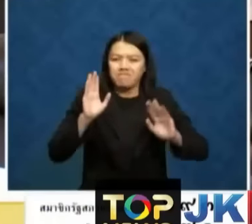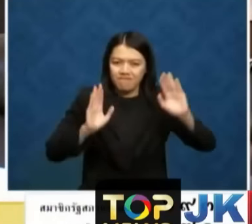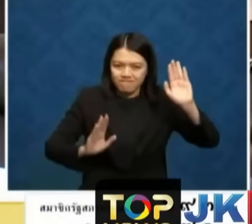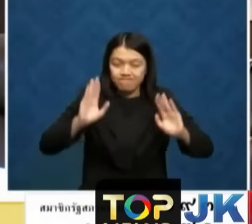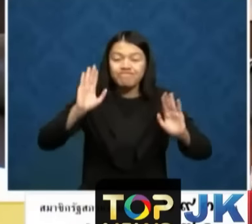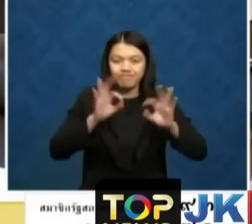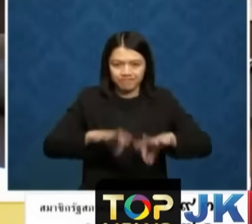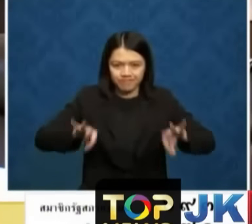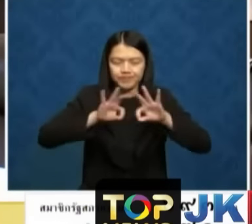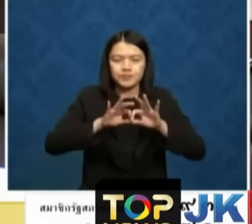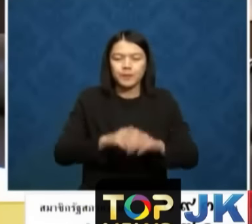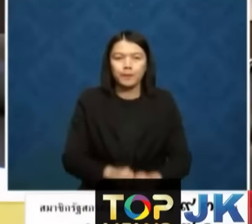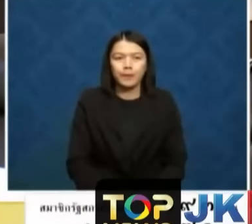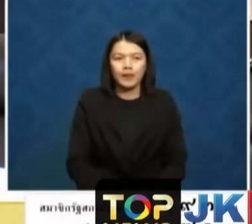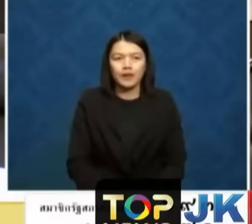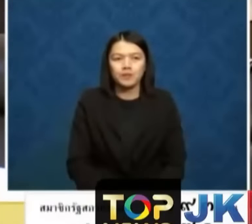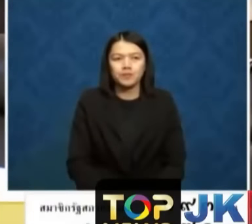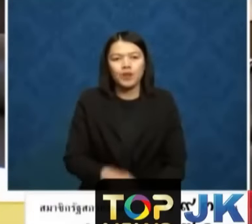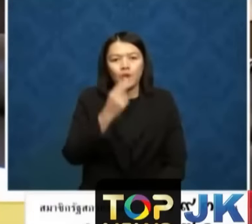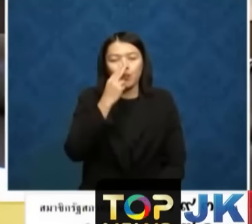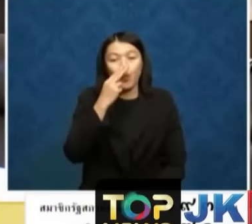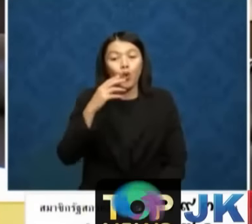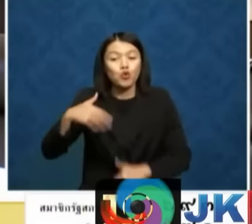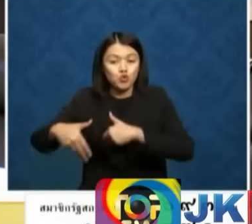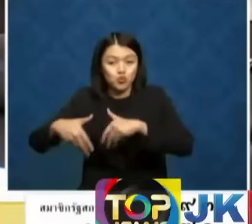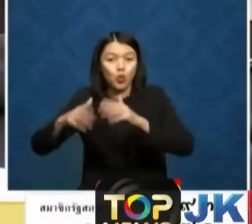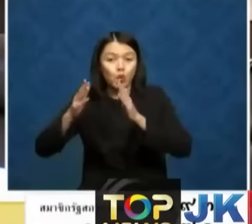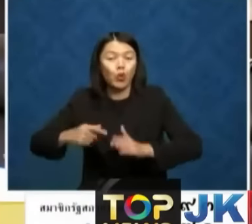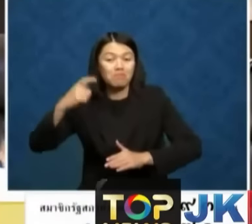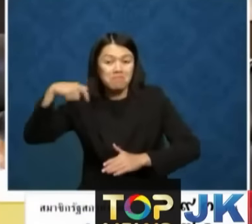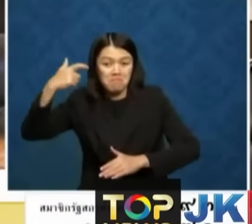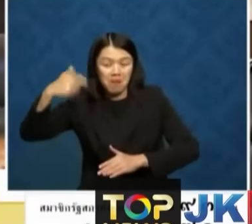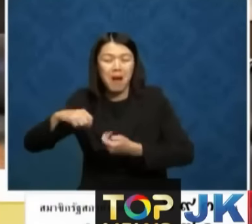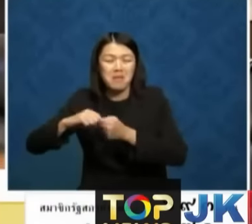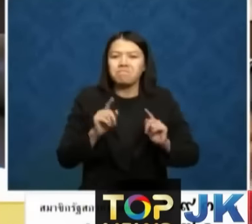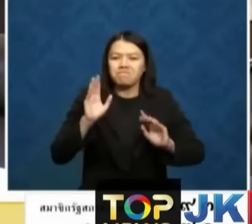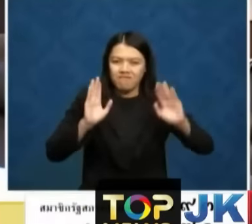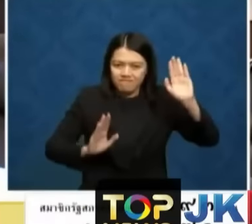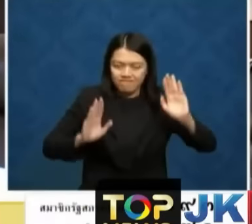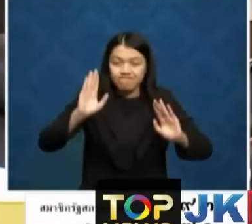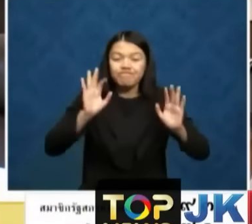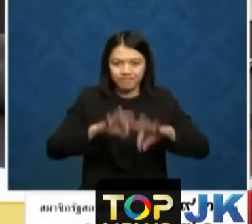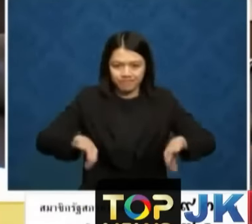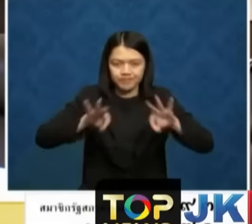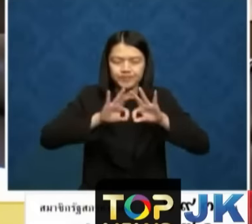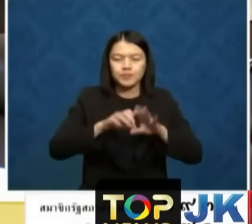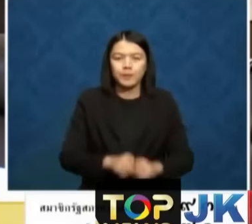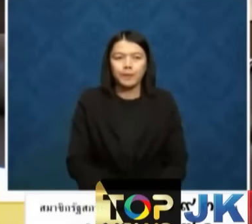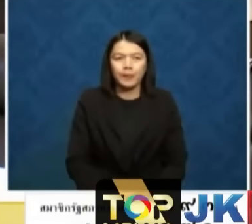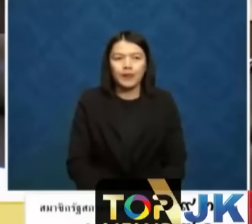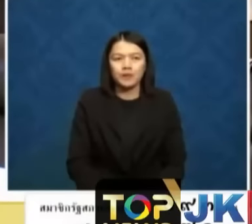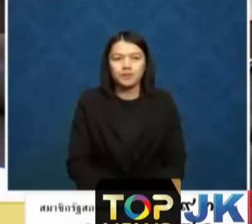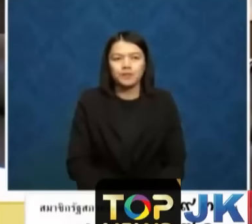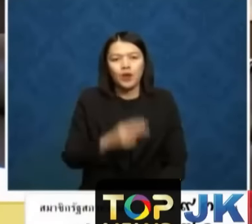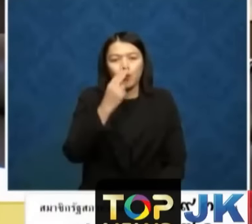า ใช่ เดี๋ยวลองฟังคนนี้ท่านผู้ชมฮะคนนี้แหละฮะพี่แก้วตานี่แหละ ท่านประธานคะเราต้องม